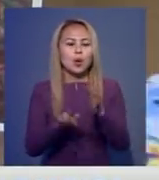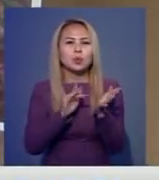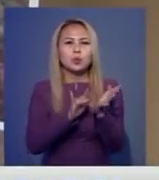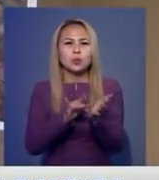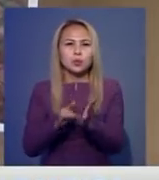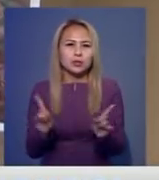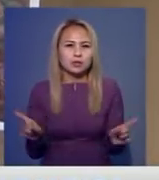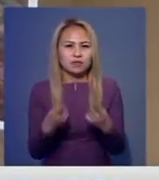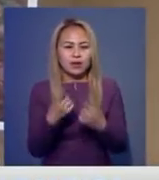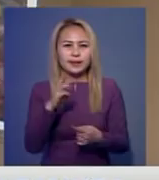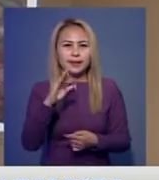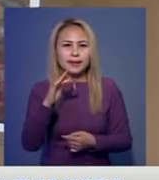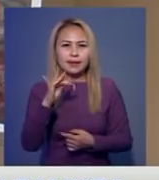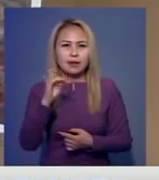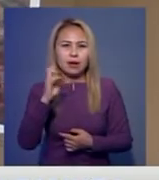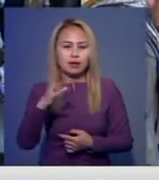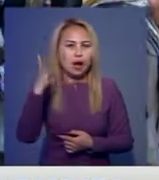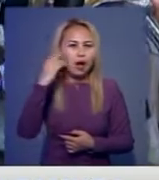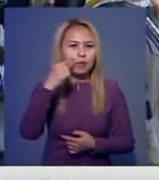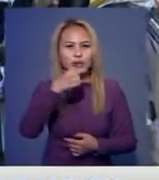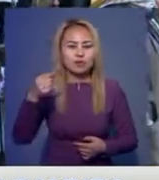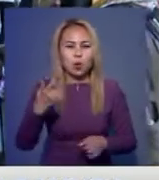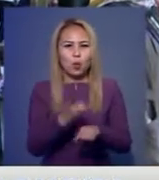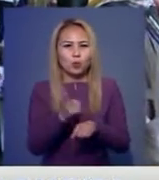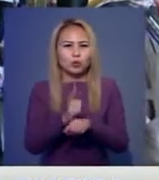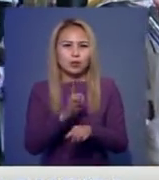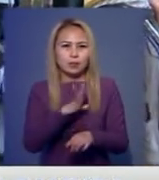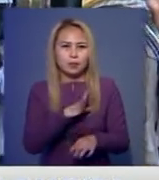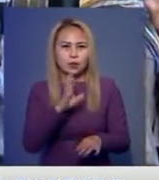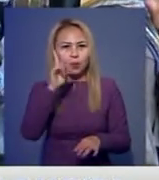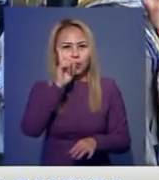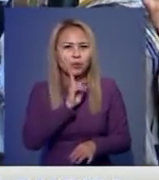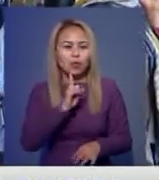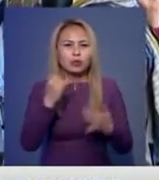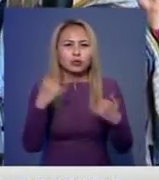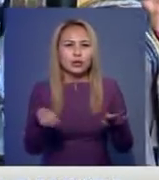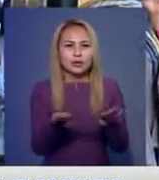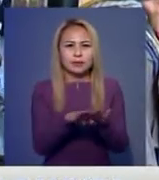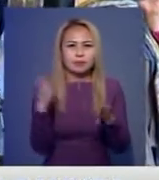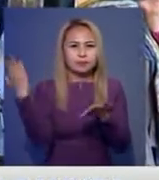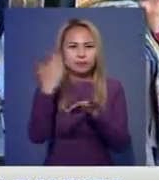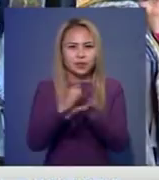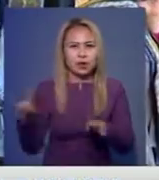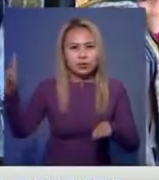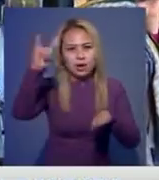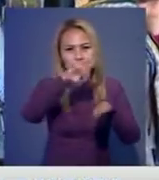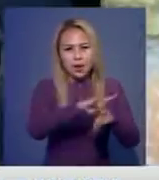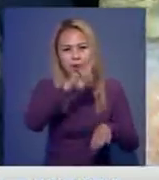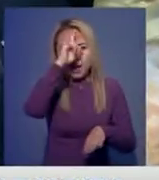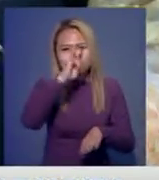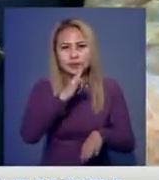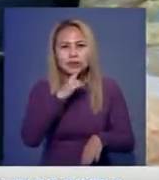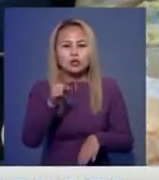саласының дамуына Тегеран Алматы әуе рейсінің ашылуы үлкен септігін тигізді. Тегерандықтар болса, тікелей әуе бағыты Қазақстанды тану